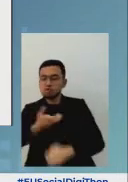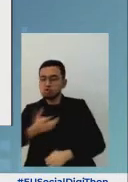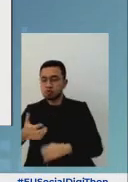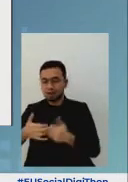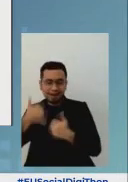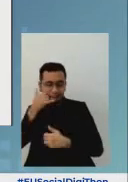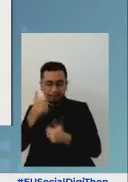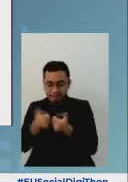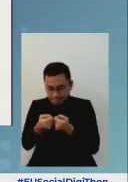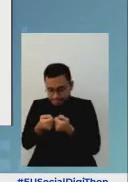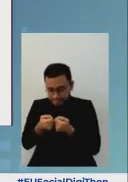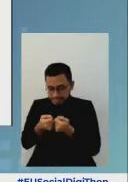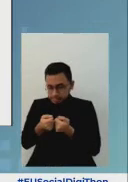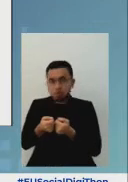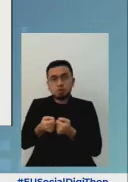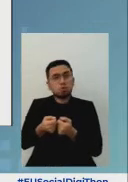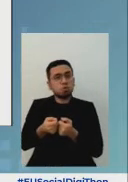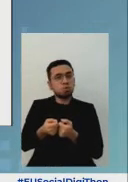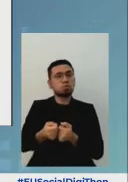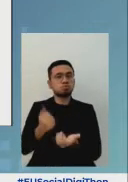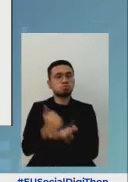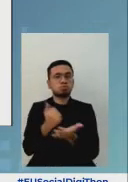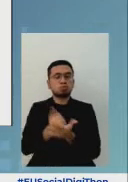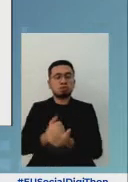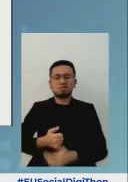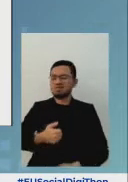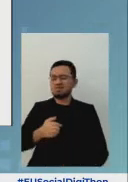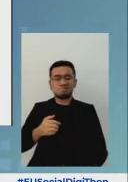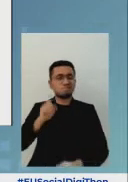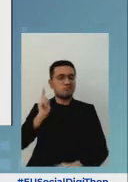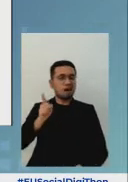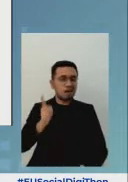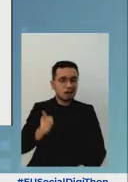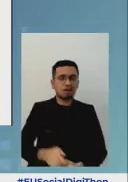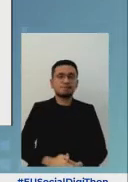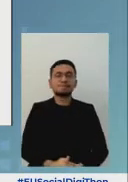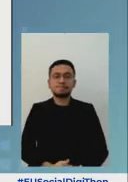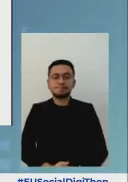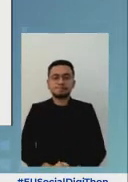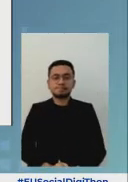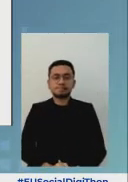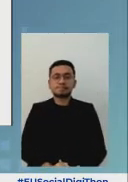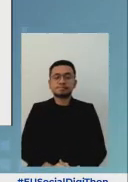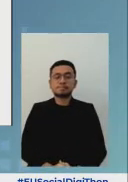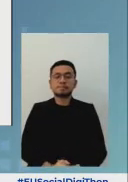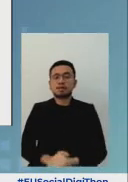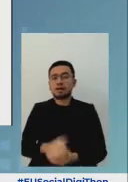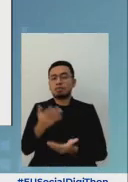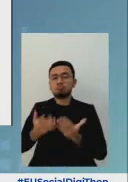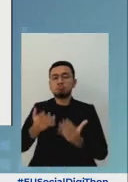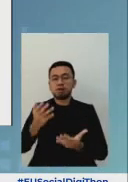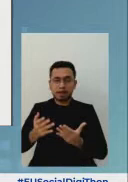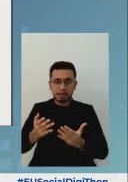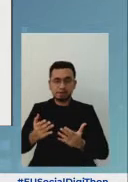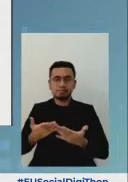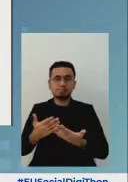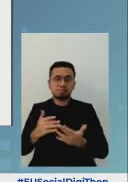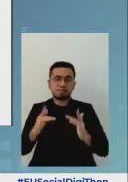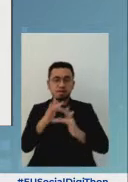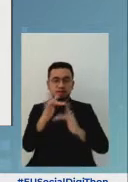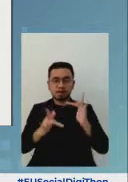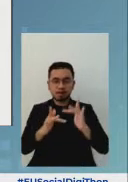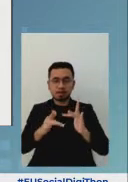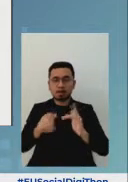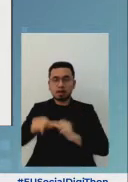kita hindarkan. Dan kebanyakan di internet juga kemungkinan kena cyberbullying juga sangat tinggi.